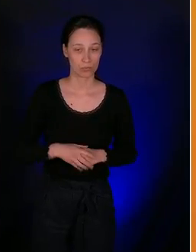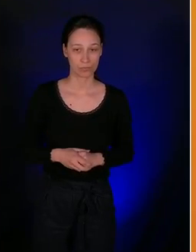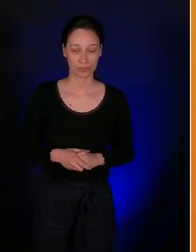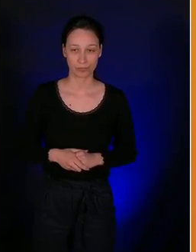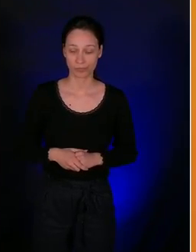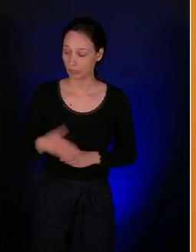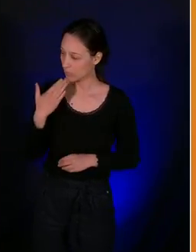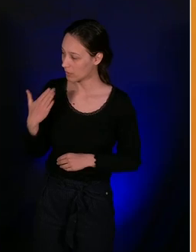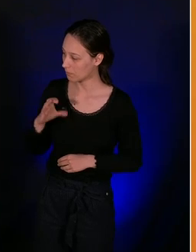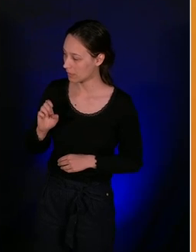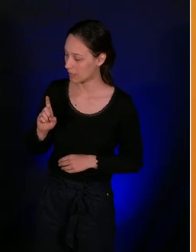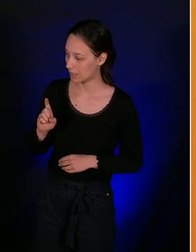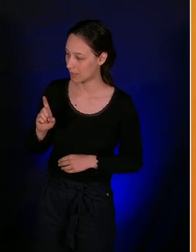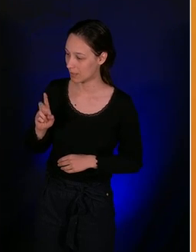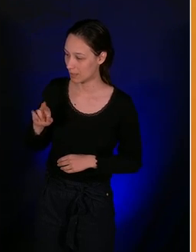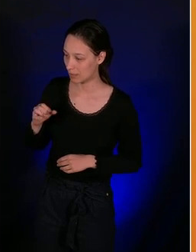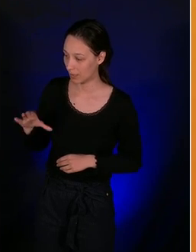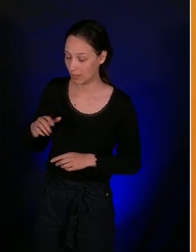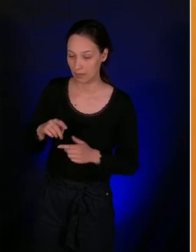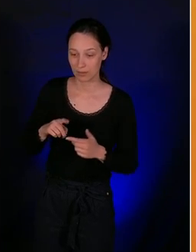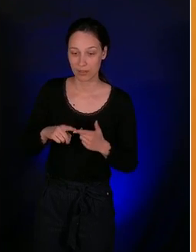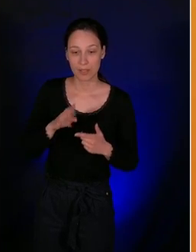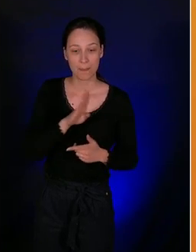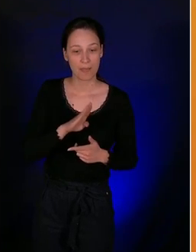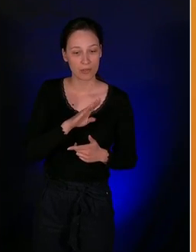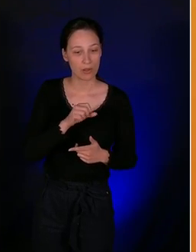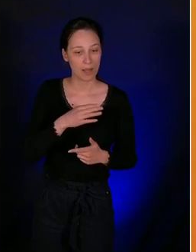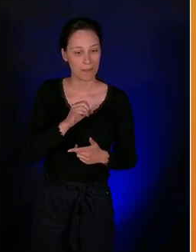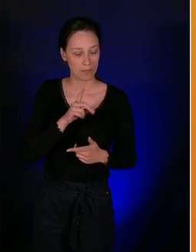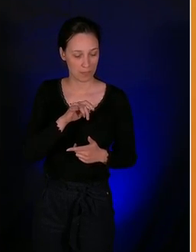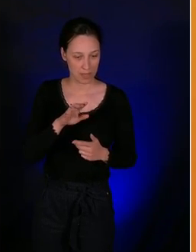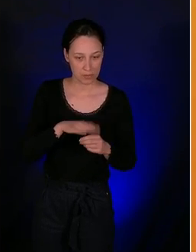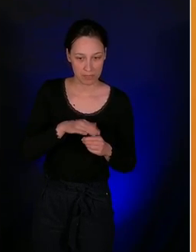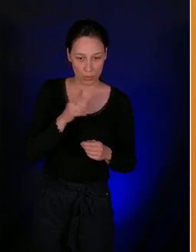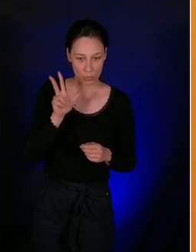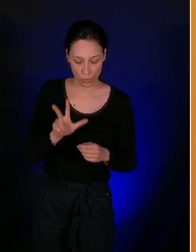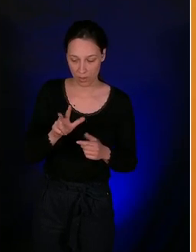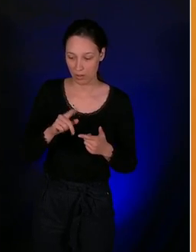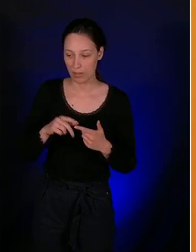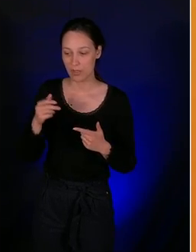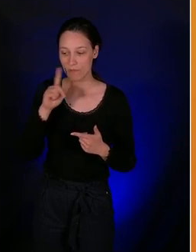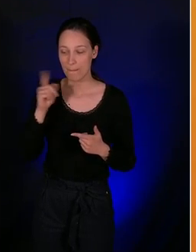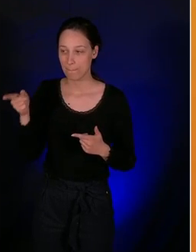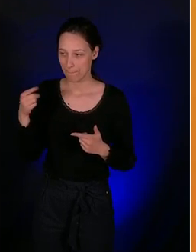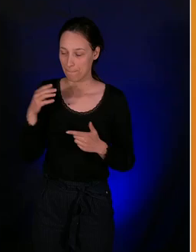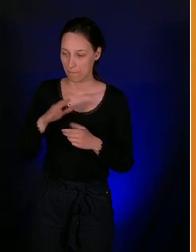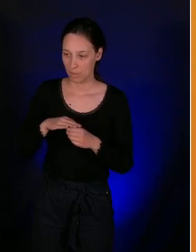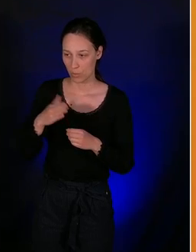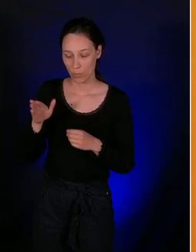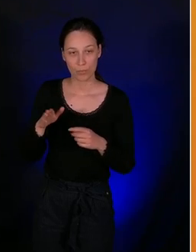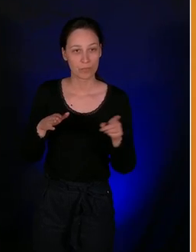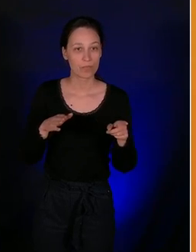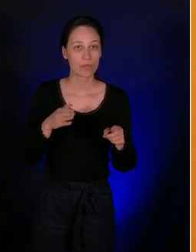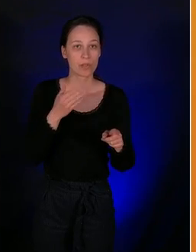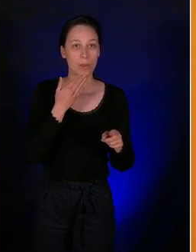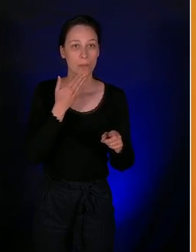Hamache se prépare au micro 3 et Maryse Tréton au micro 2 pour l'agro peut prendre la parole. Bonjour à